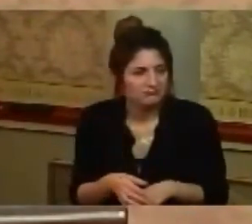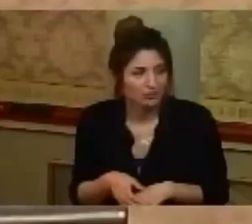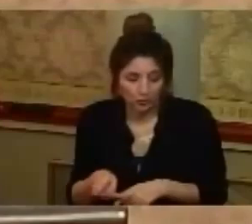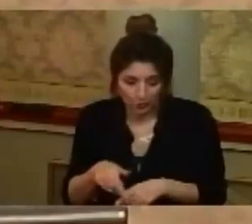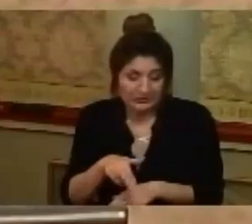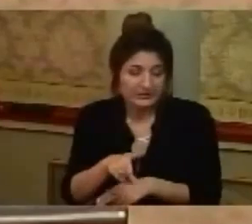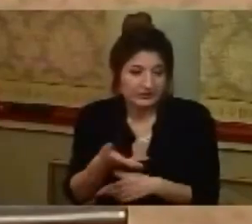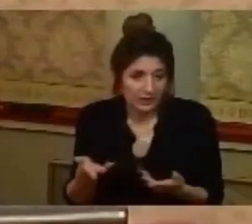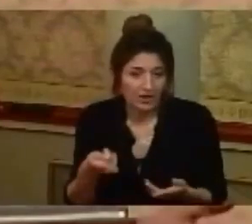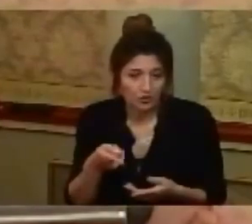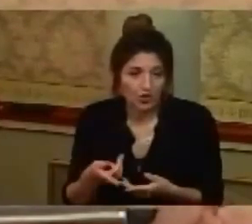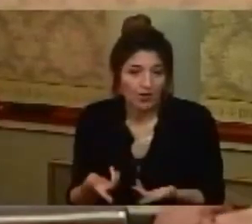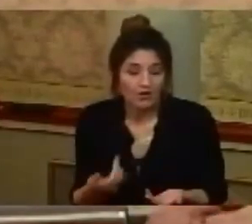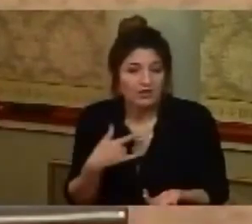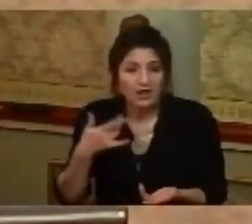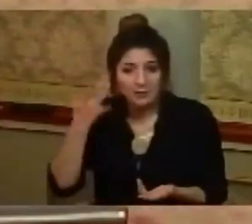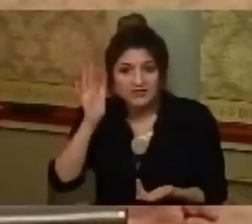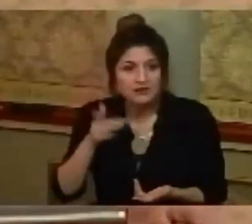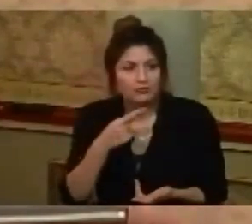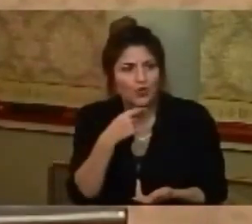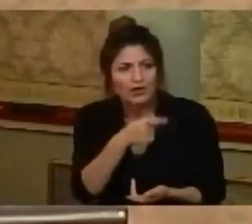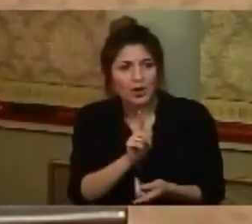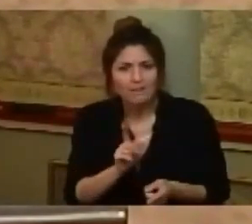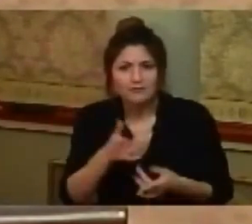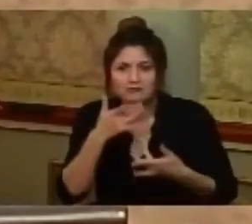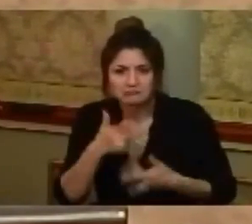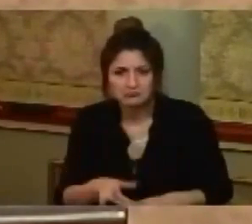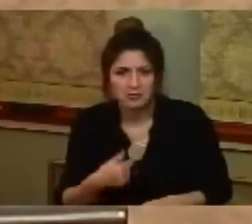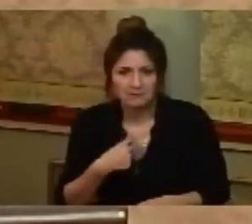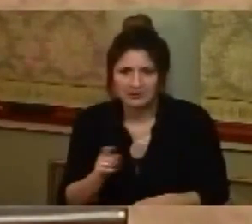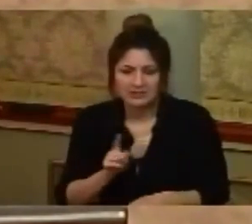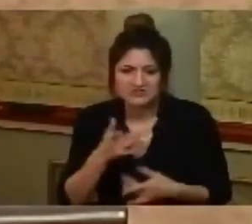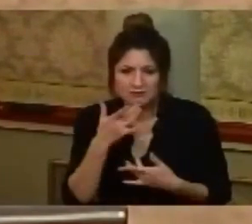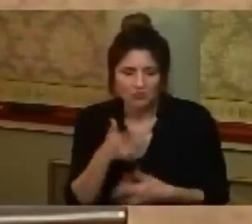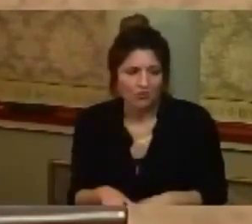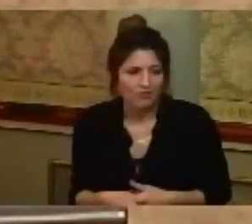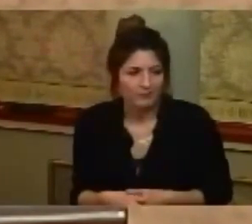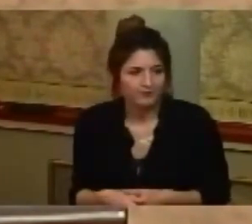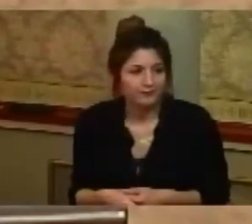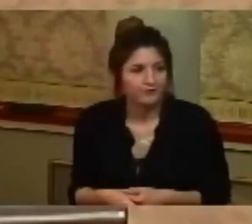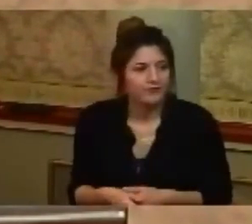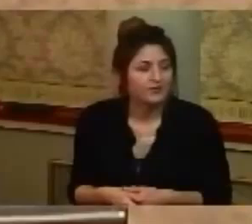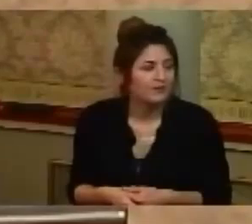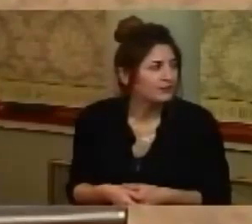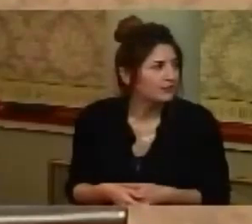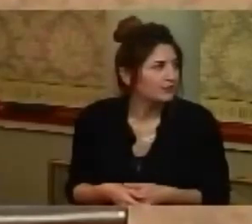koja ide. Ne znam ko vam je rekao da smo odustali. Nismo ni od čega odustali. Dok se ne napravi...